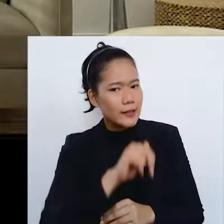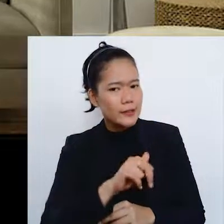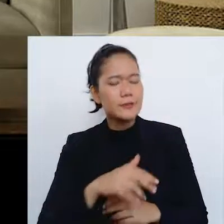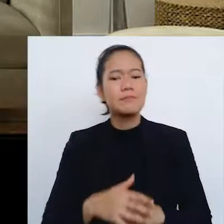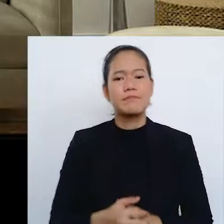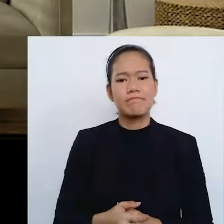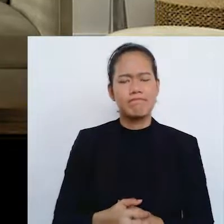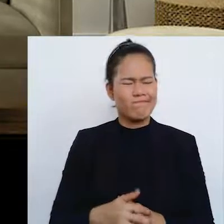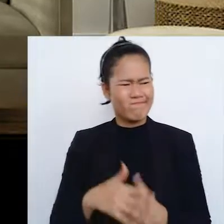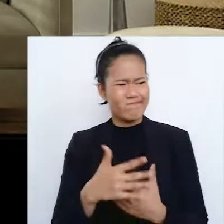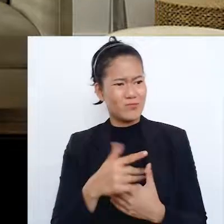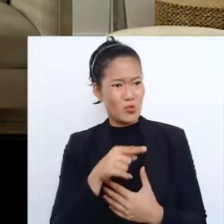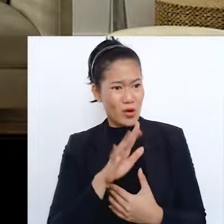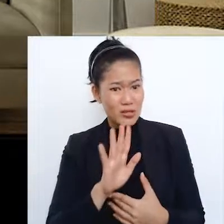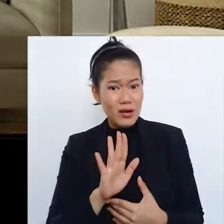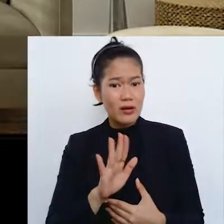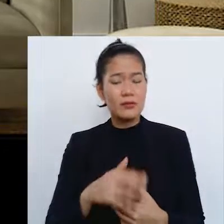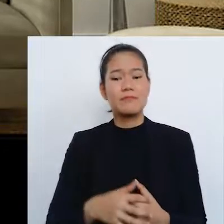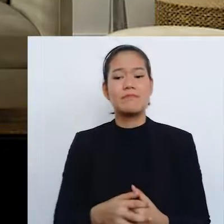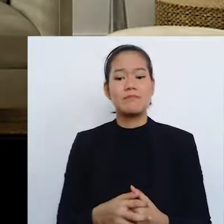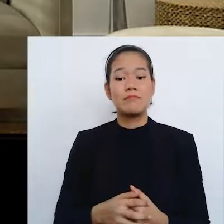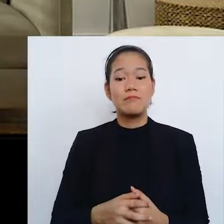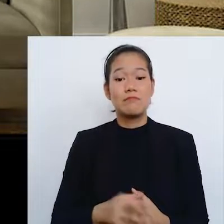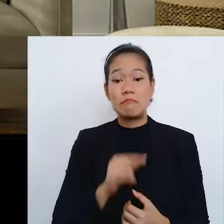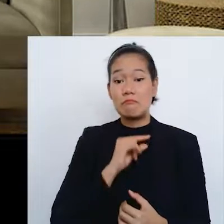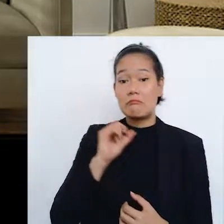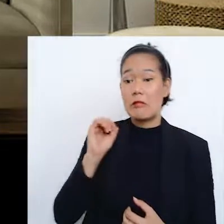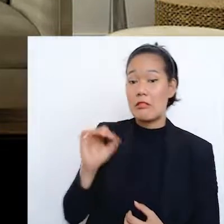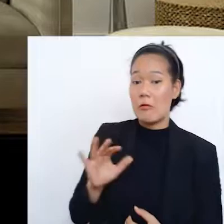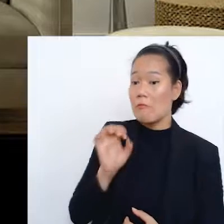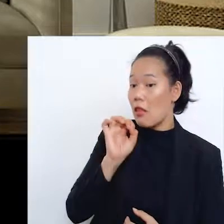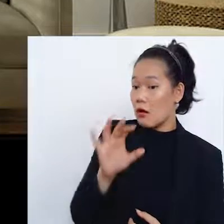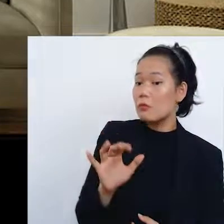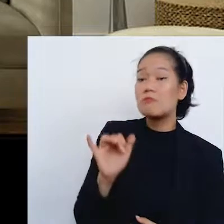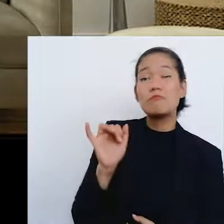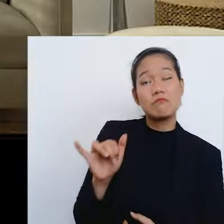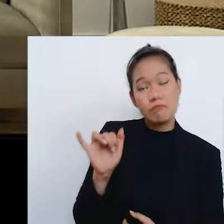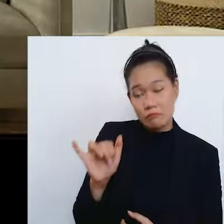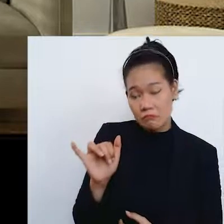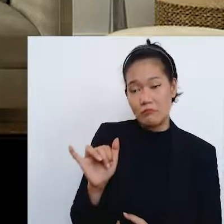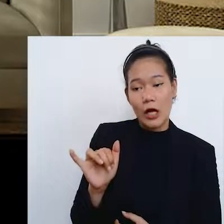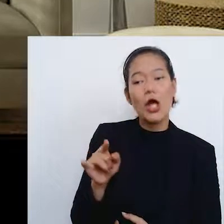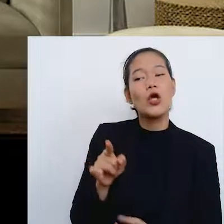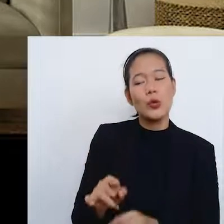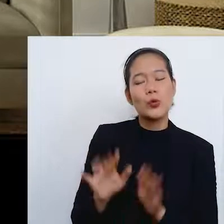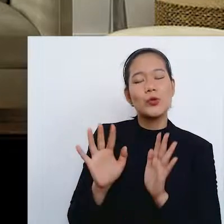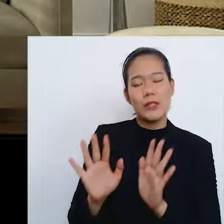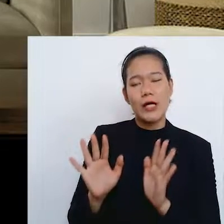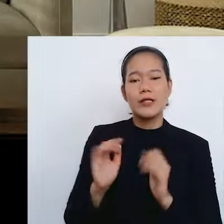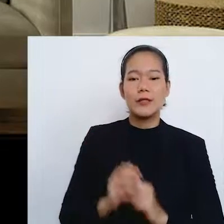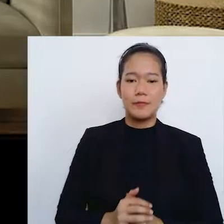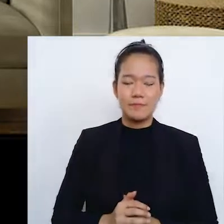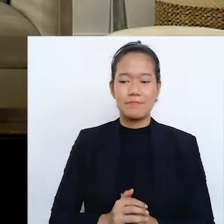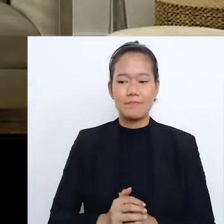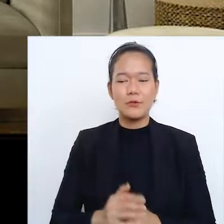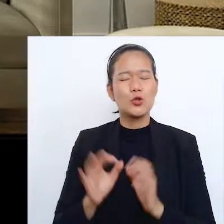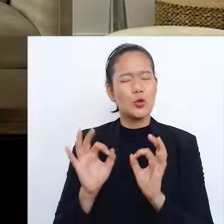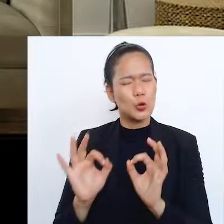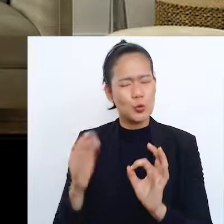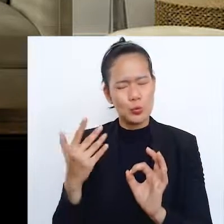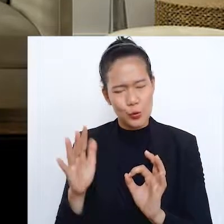itu kembali bertanya, itu saja Pak? Dan kemudian Pak pendeta menjawab, ya